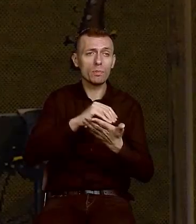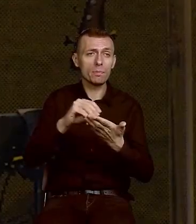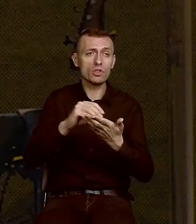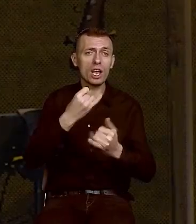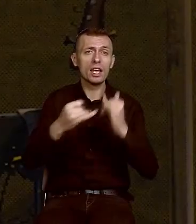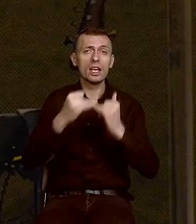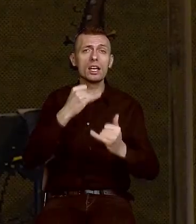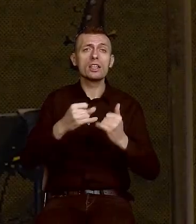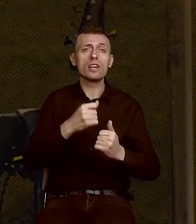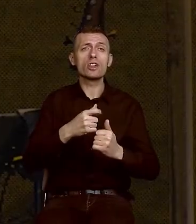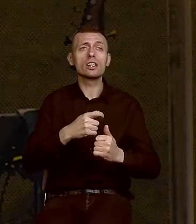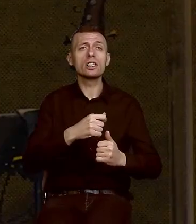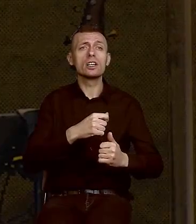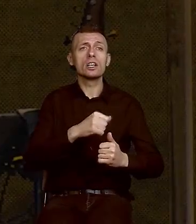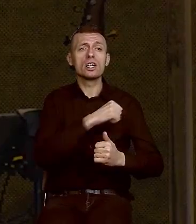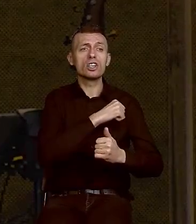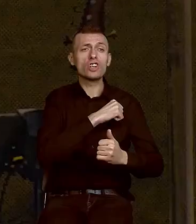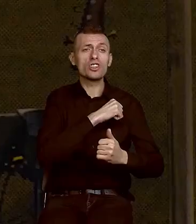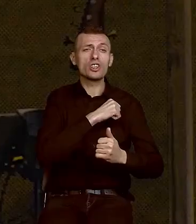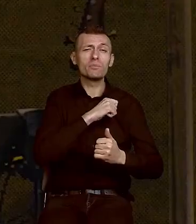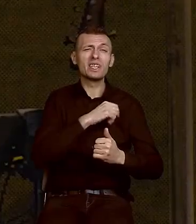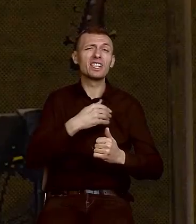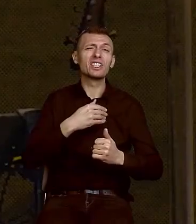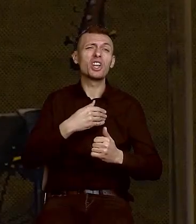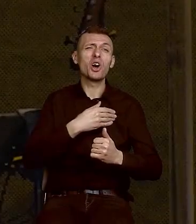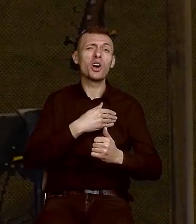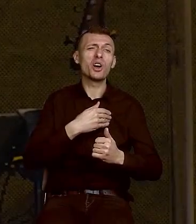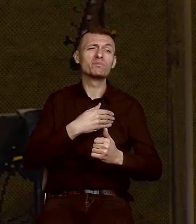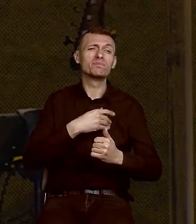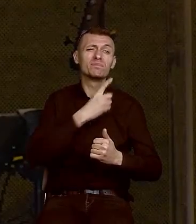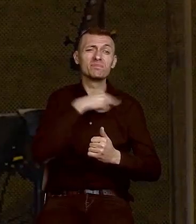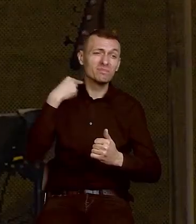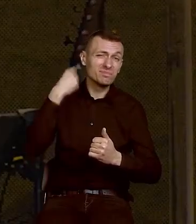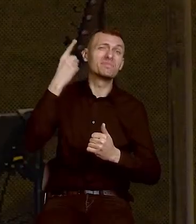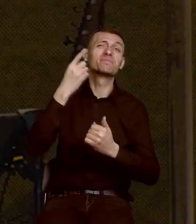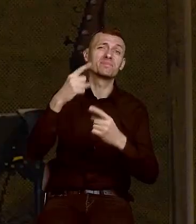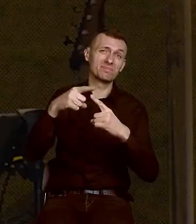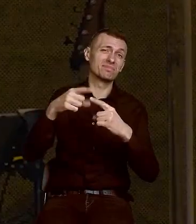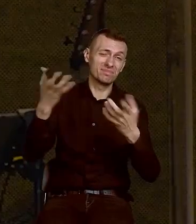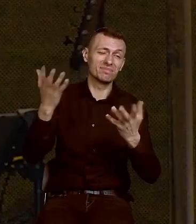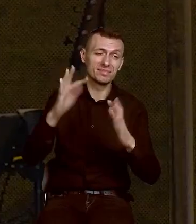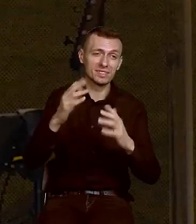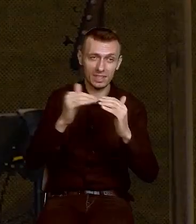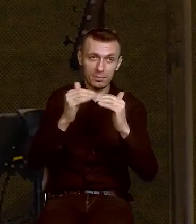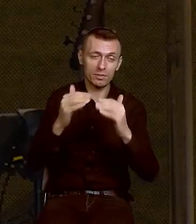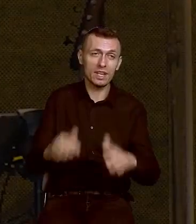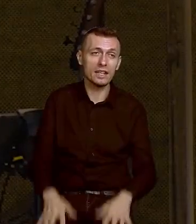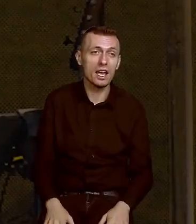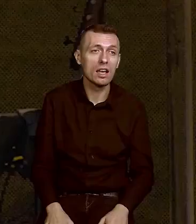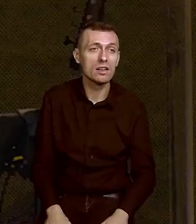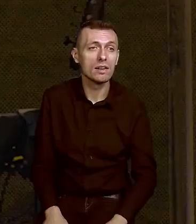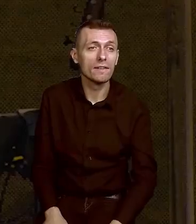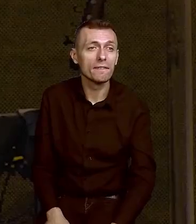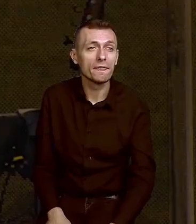zabija. Grzech zabija każdy związek międzyludzki. Grzech zabija naszą więź z Bogiem. Kiedy grzech